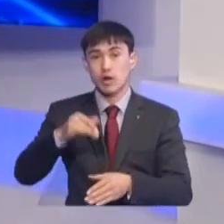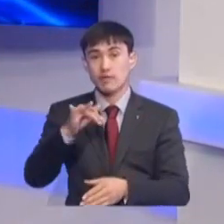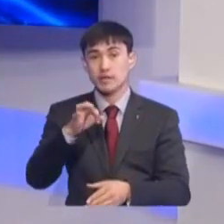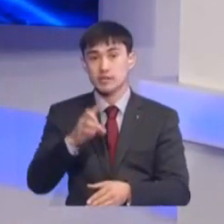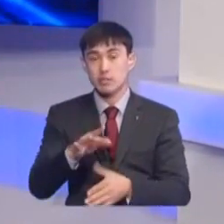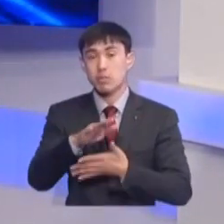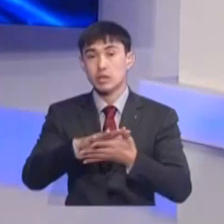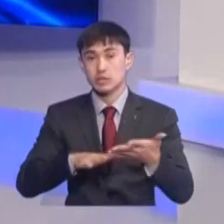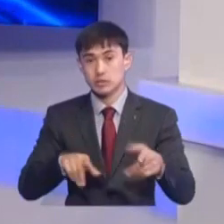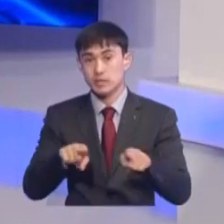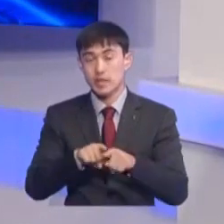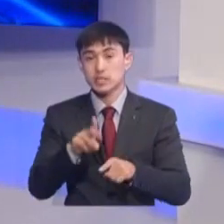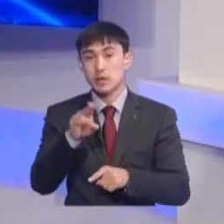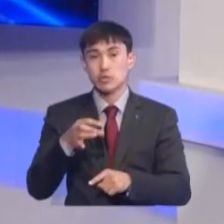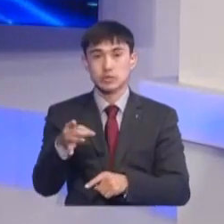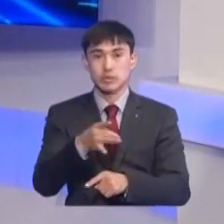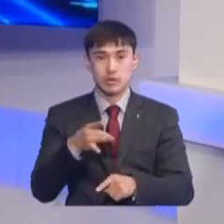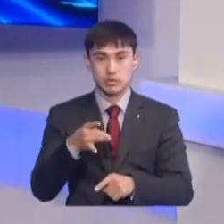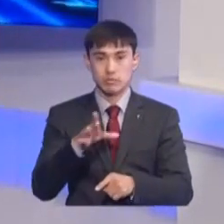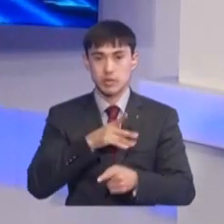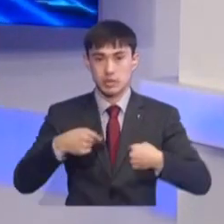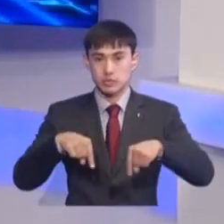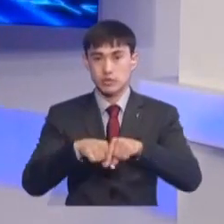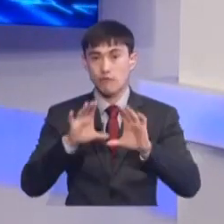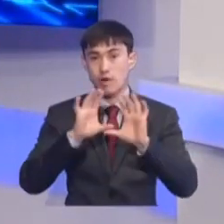Афганистан продолжаются так в кербулакский